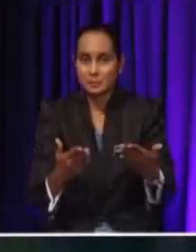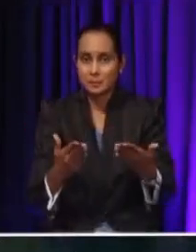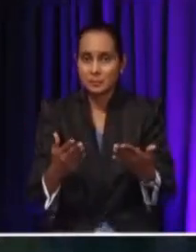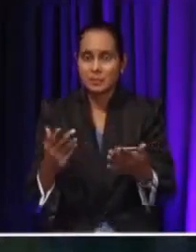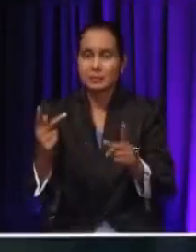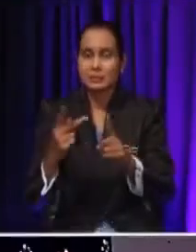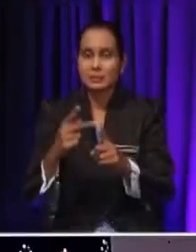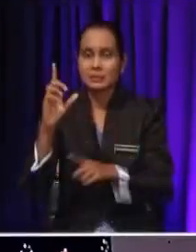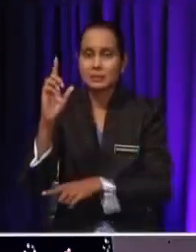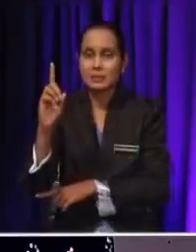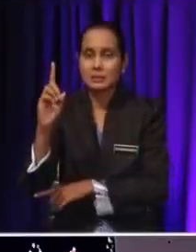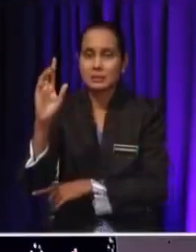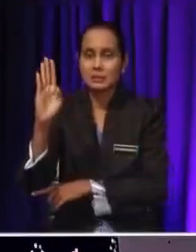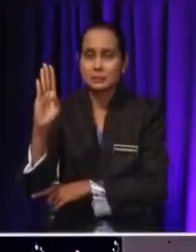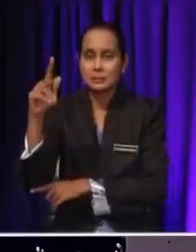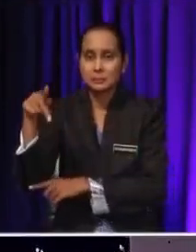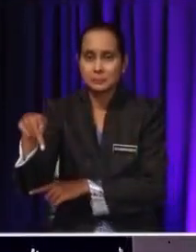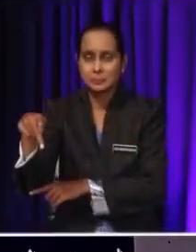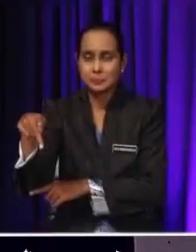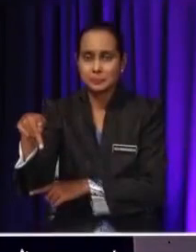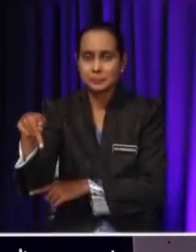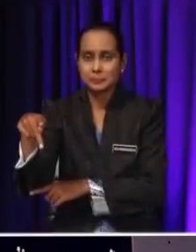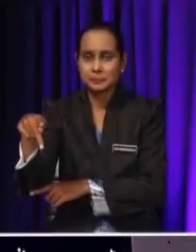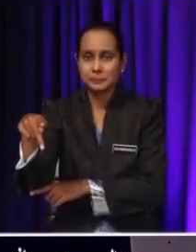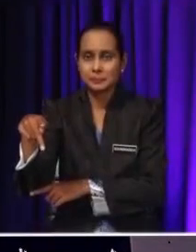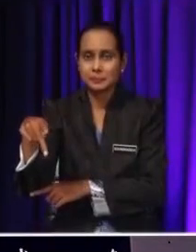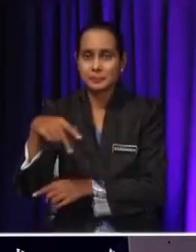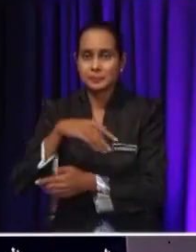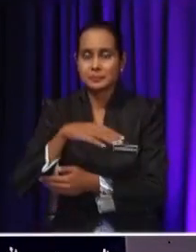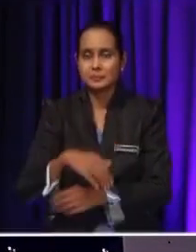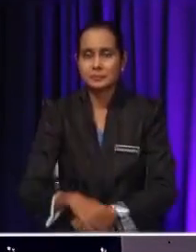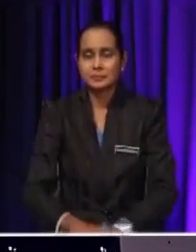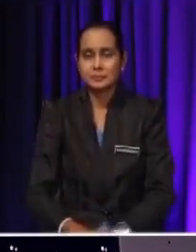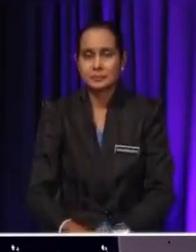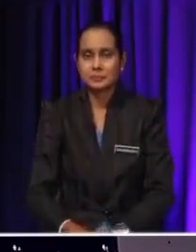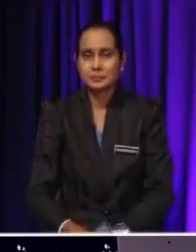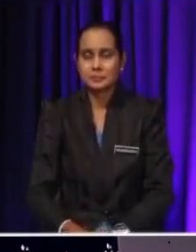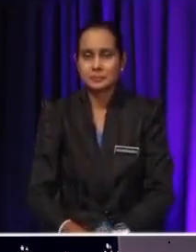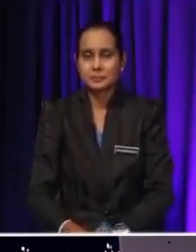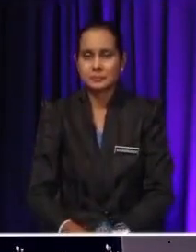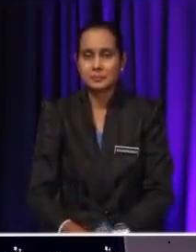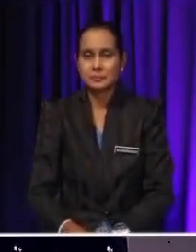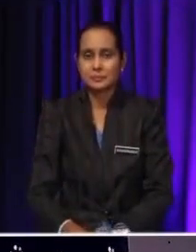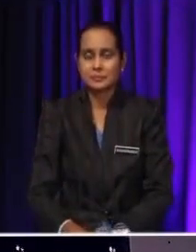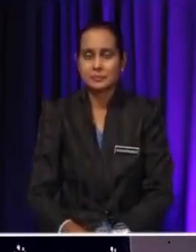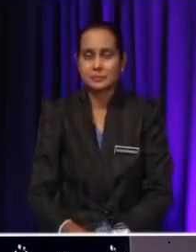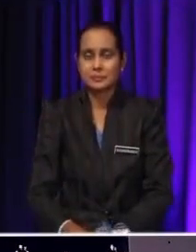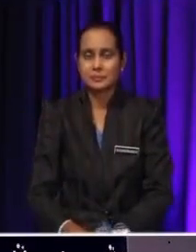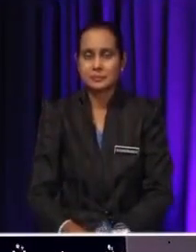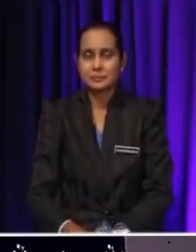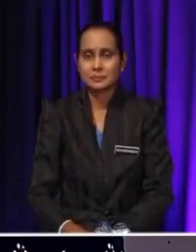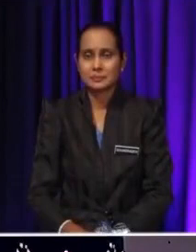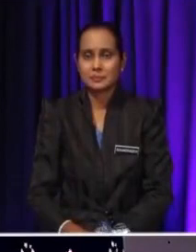semua karya yang ada di hadapan Akmal Ini yang sebenarnya semua saya dapat di dewasa dan ini